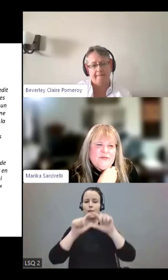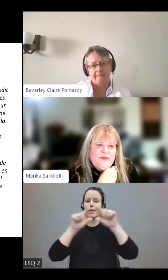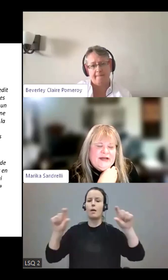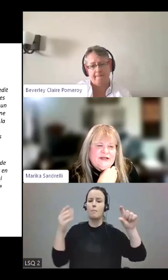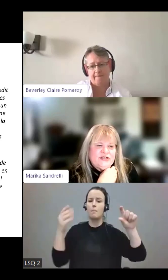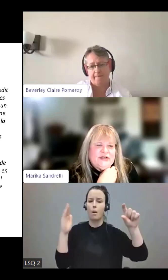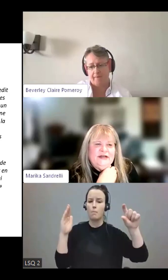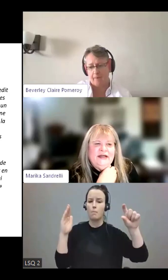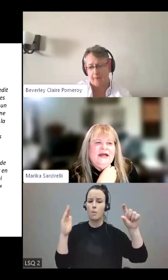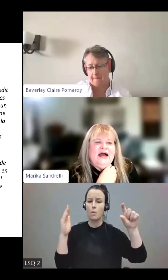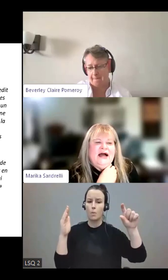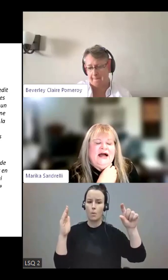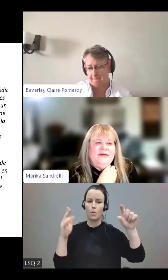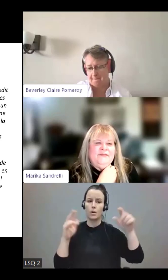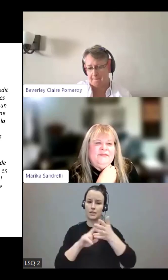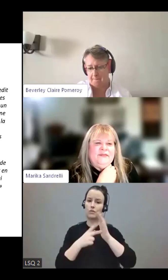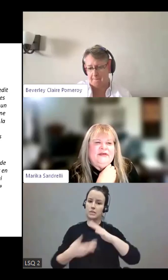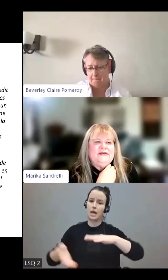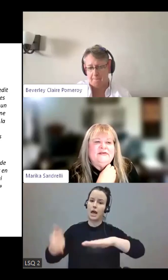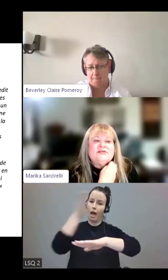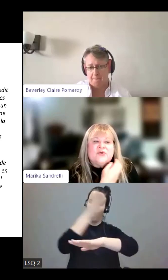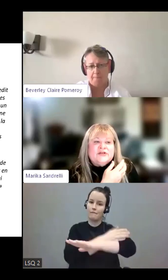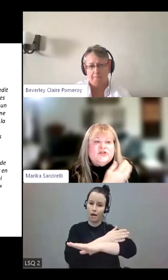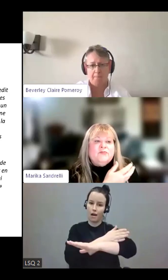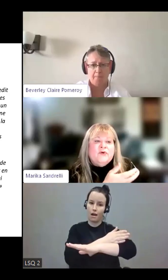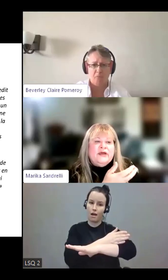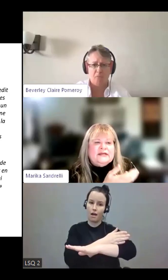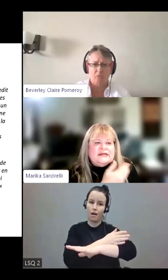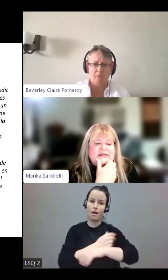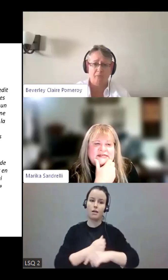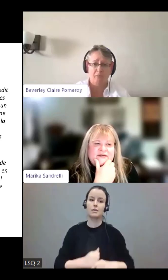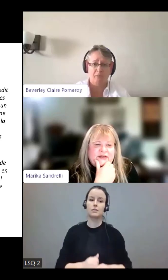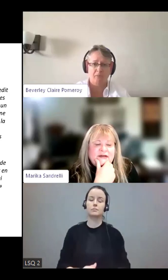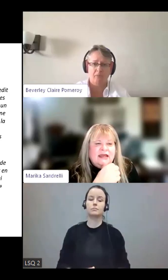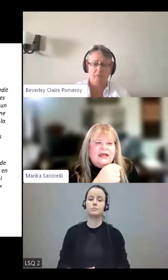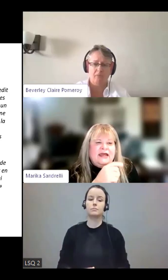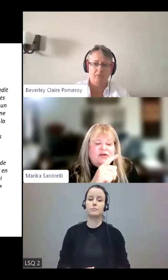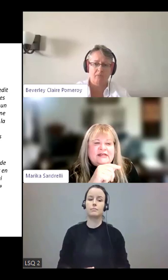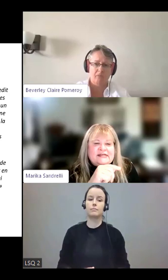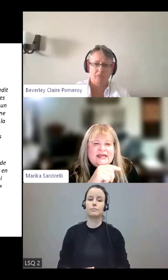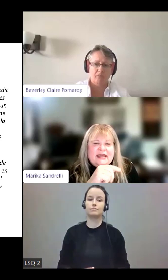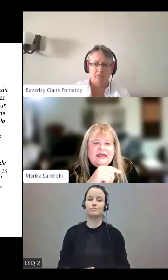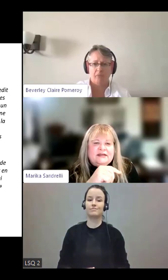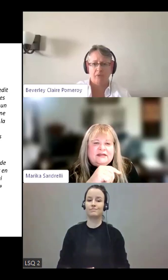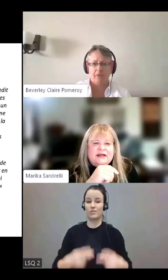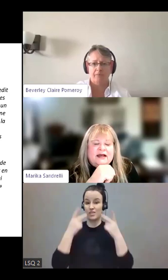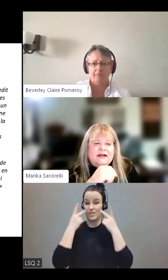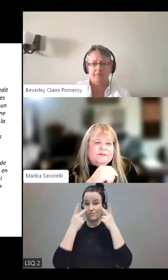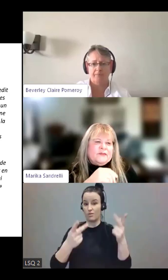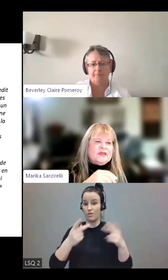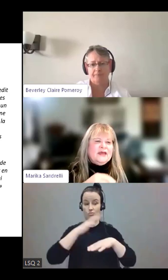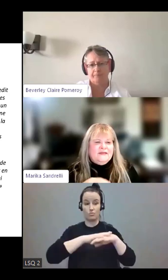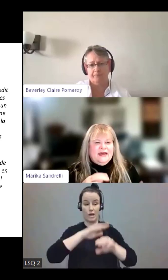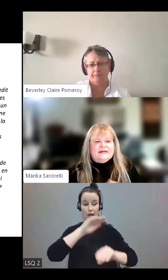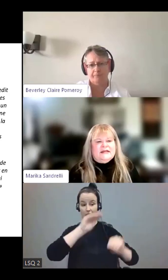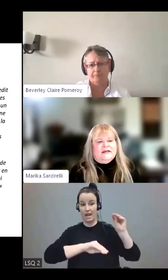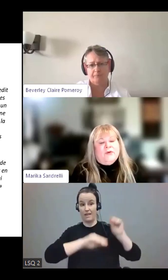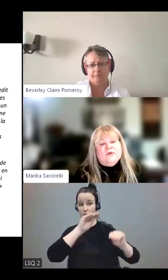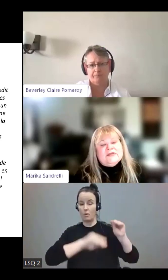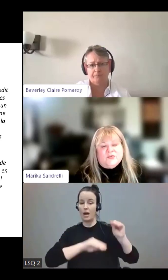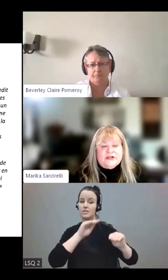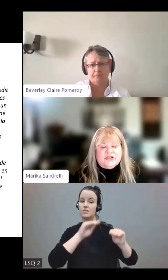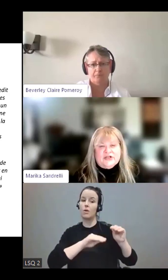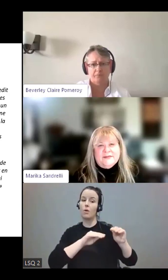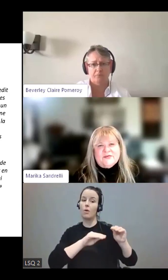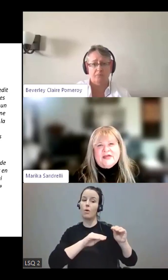Et vous verrez que pour l'évaluation, la cote de 2.7, on peut voir qu'après l'atelier, donc